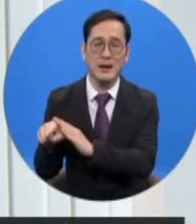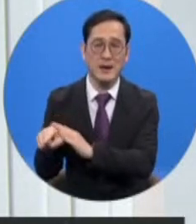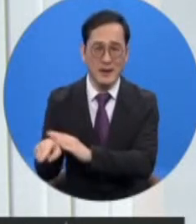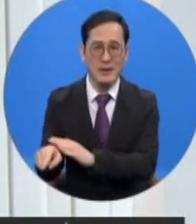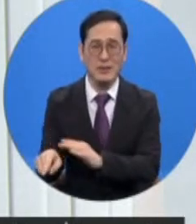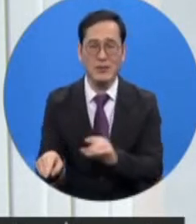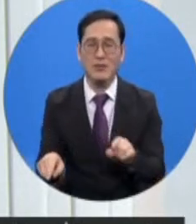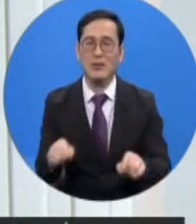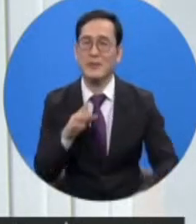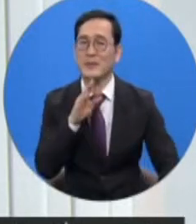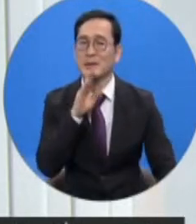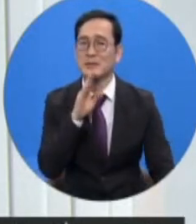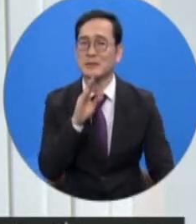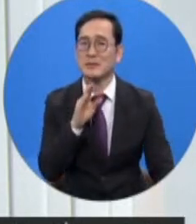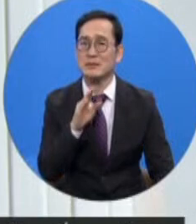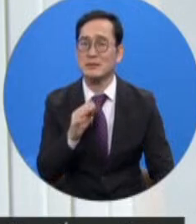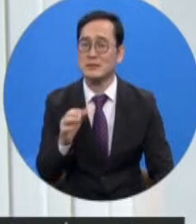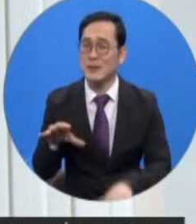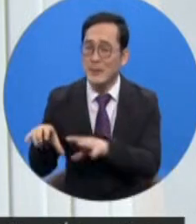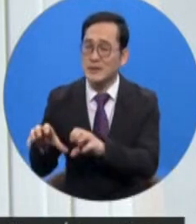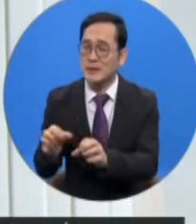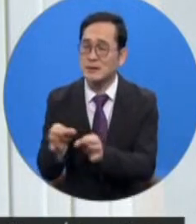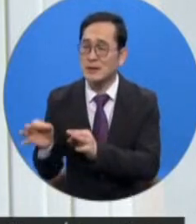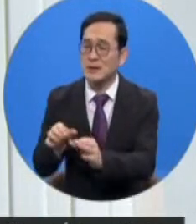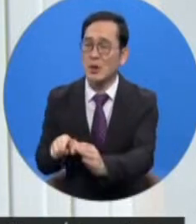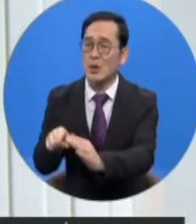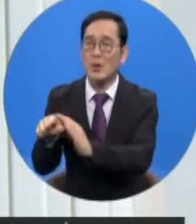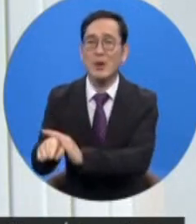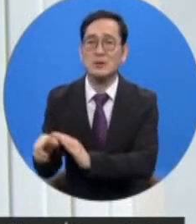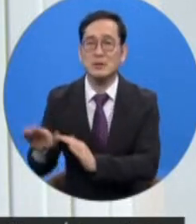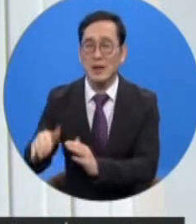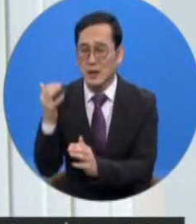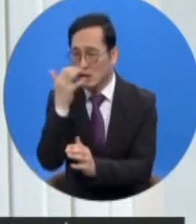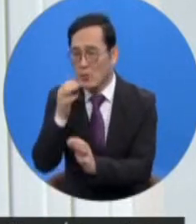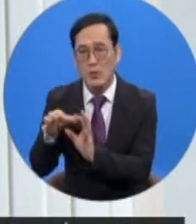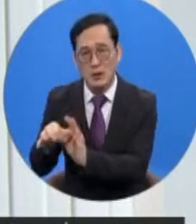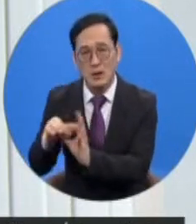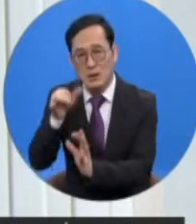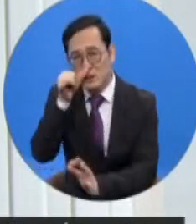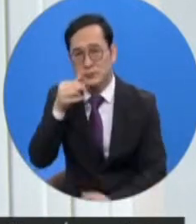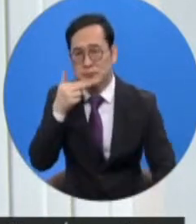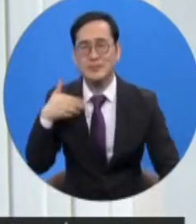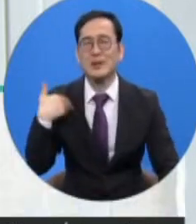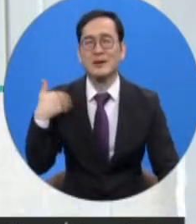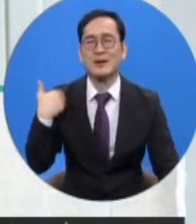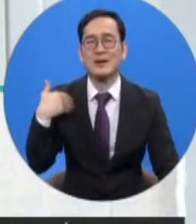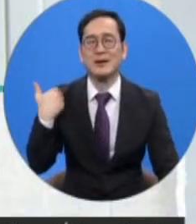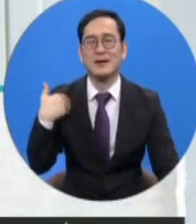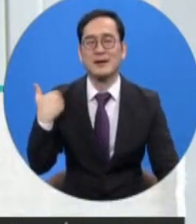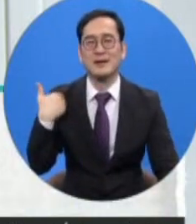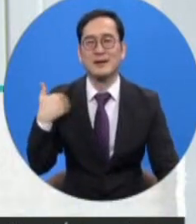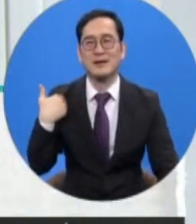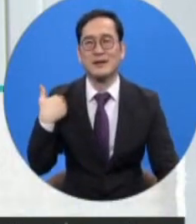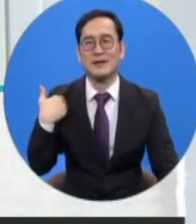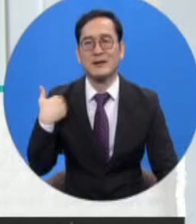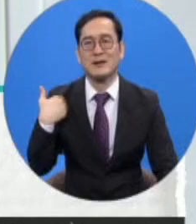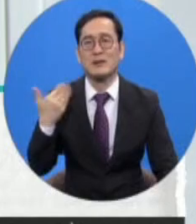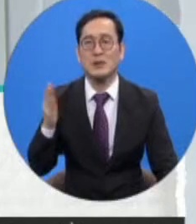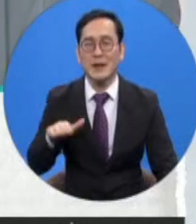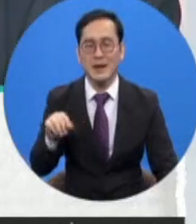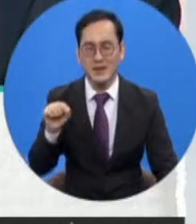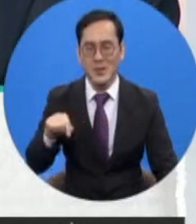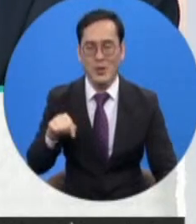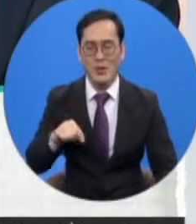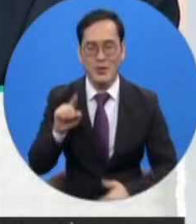아니죠. 그렇기 때문에 반드시 뭐 마사지 업소로 갔다고 해서 뭐 문제가 있다고 볼 수는 없지만 조금 전에 저희가 화면에서 본 것처럼 뭐 내상을